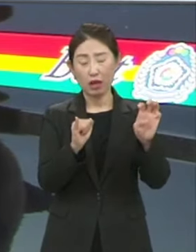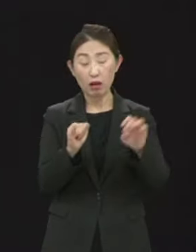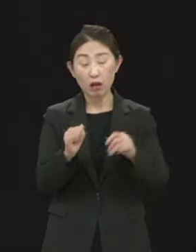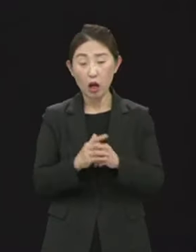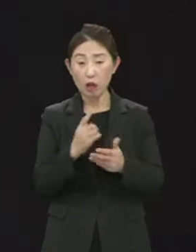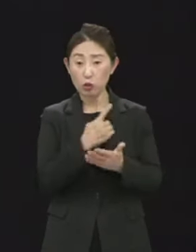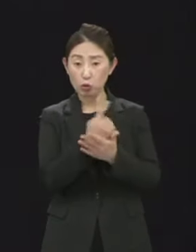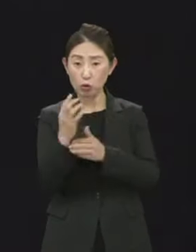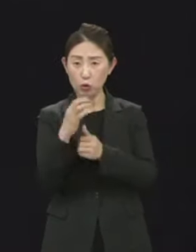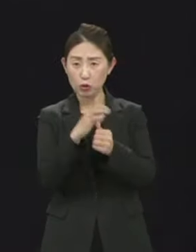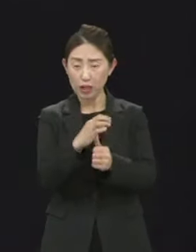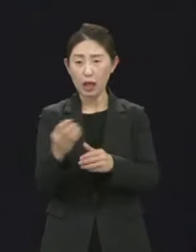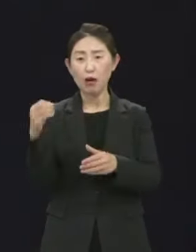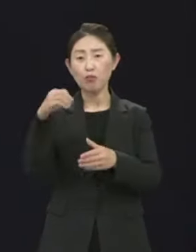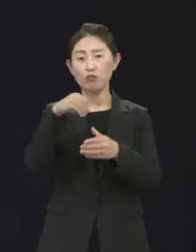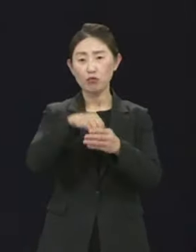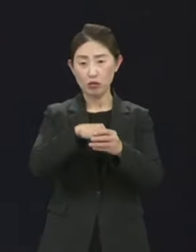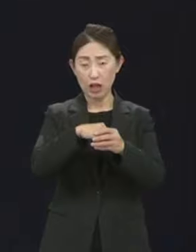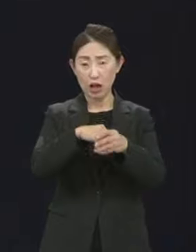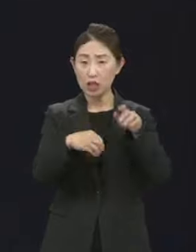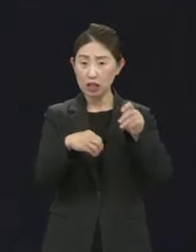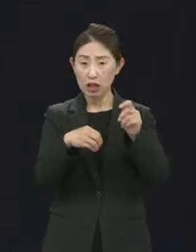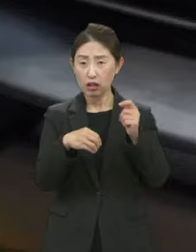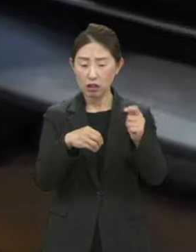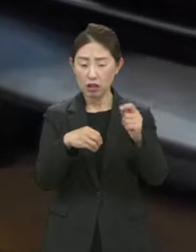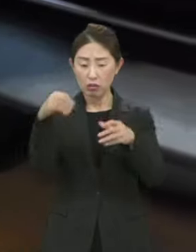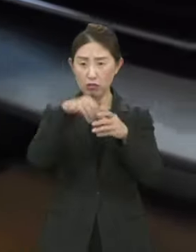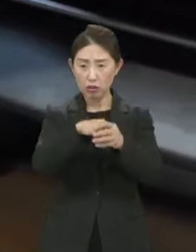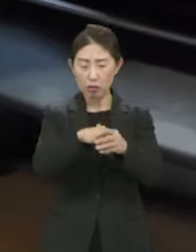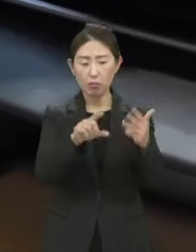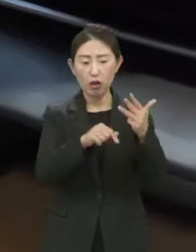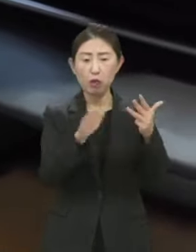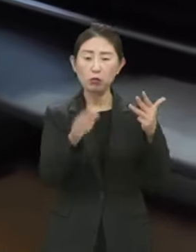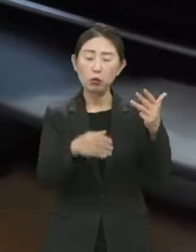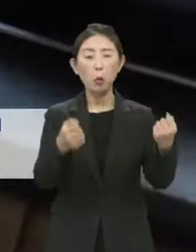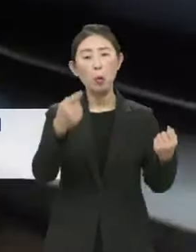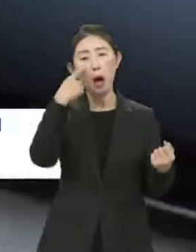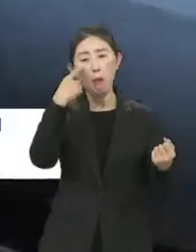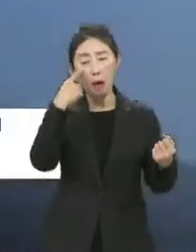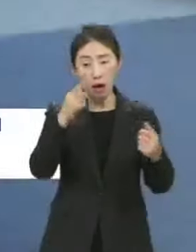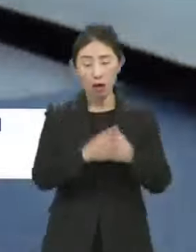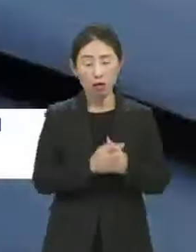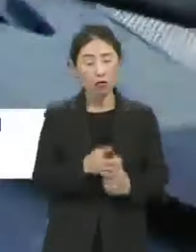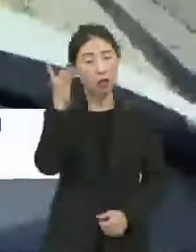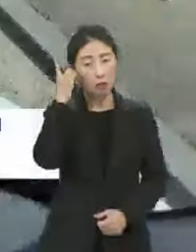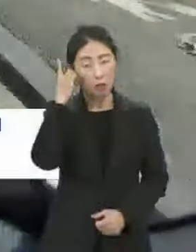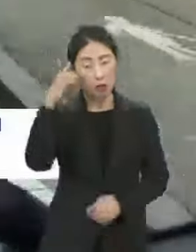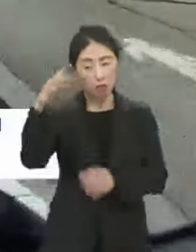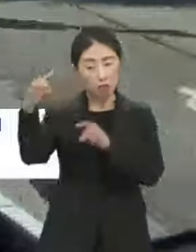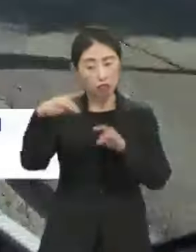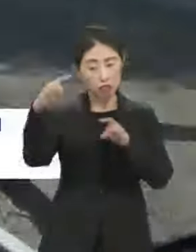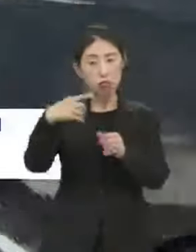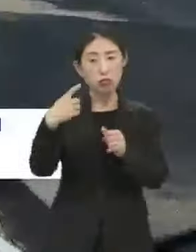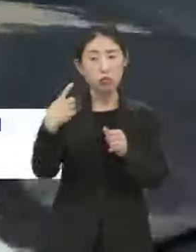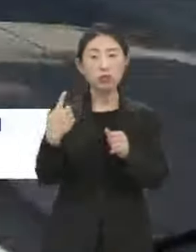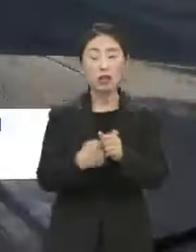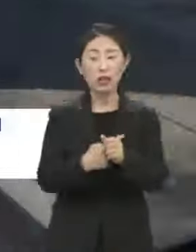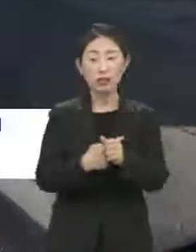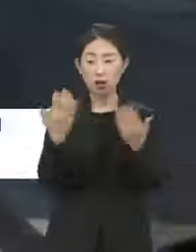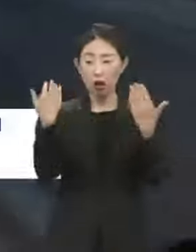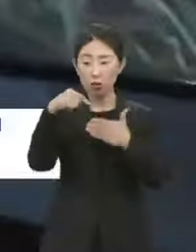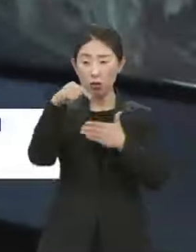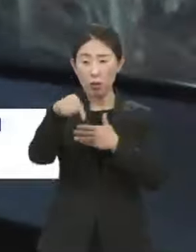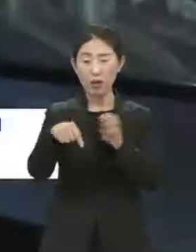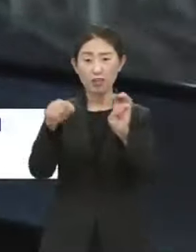부착해 지난 8월부터 범 운영에 나섰습니다 휴대전화 앱과 연동에 어린이 보호구역 등에선 제한 속도